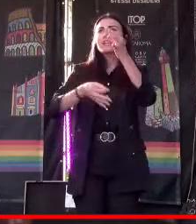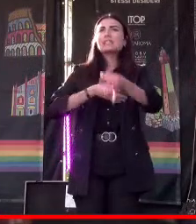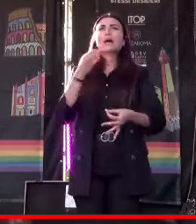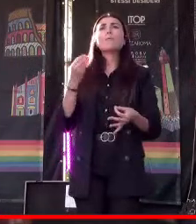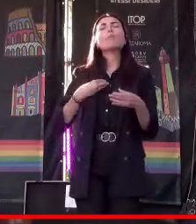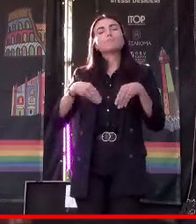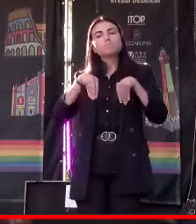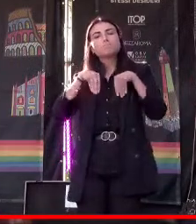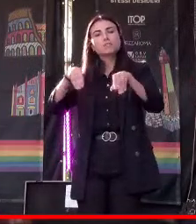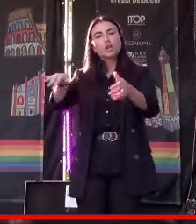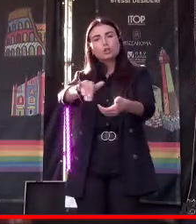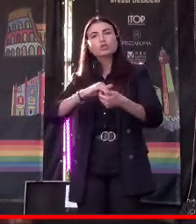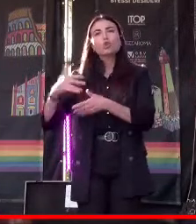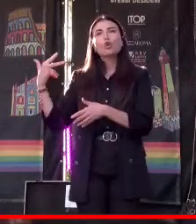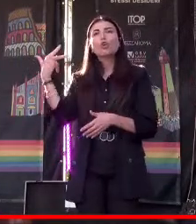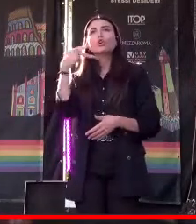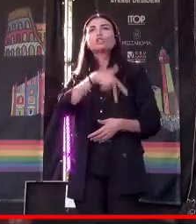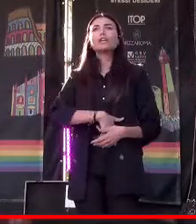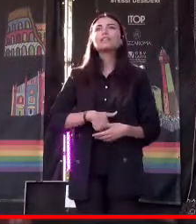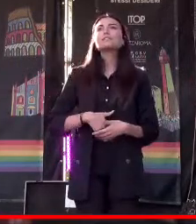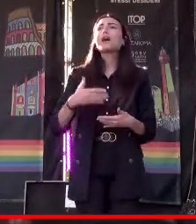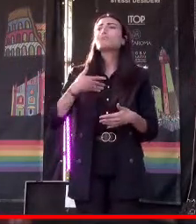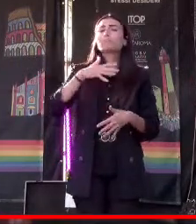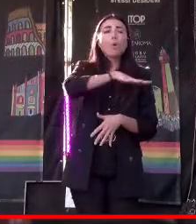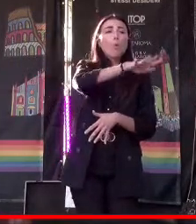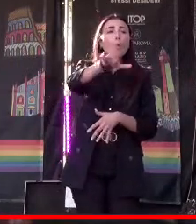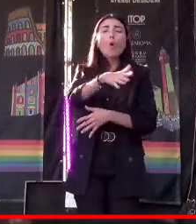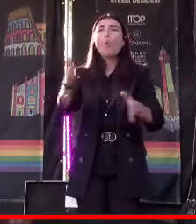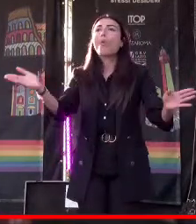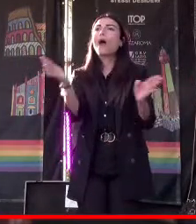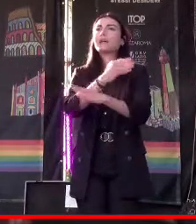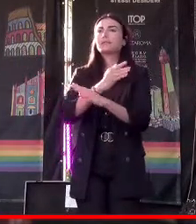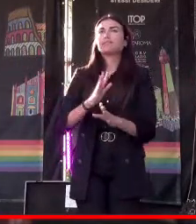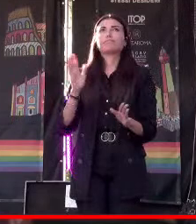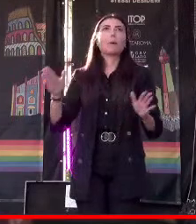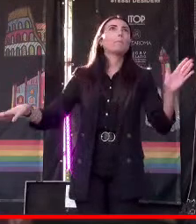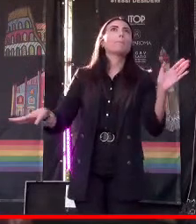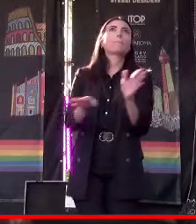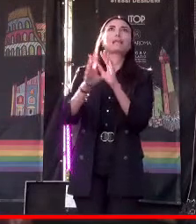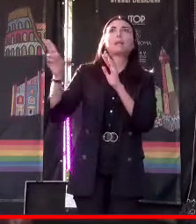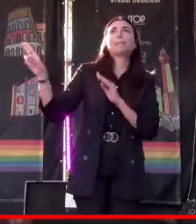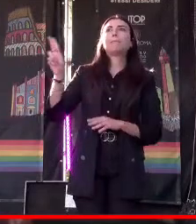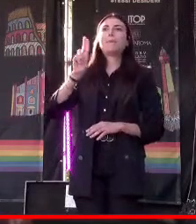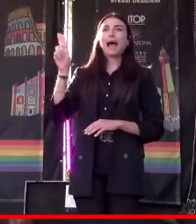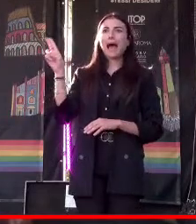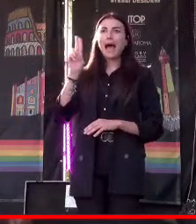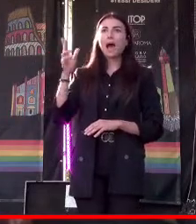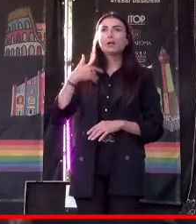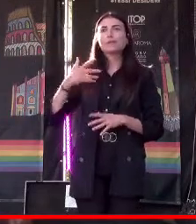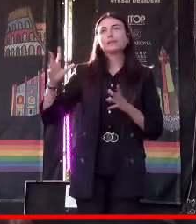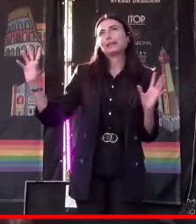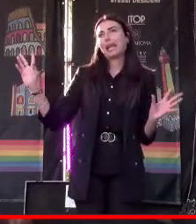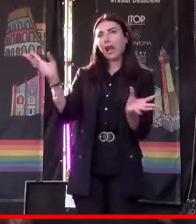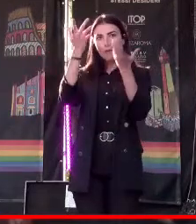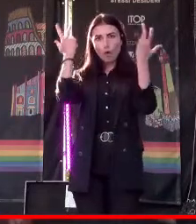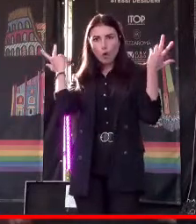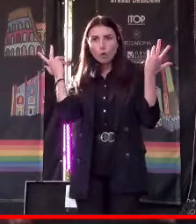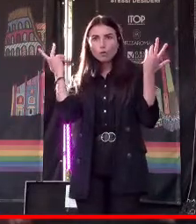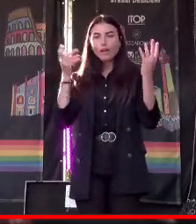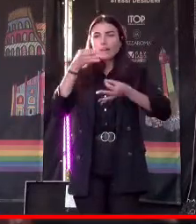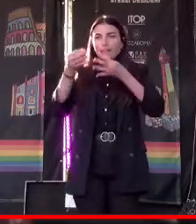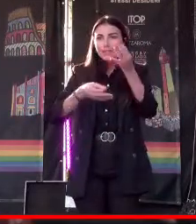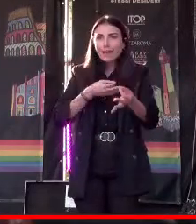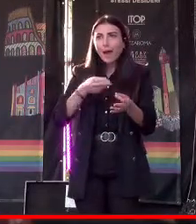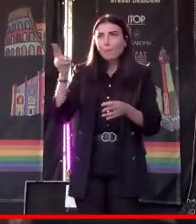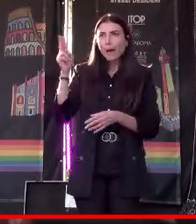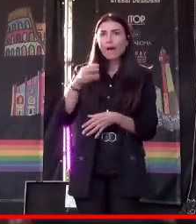società in ogni sua struttura, in ogni suo luogo, dal bagno, che vi assicuro sarebbe già una grande rivoluzione perché manco al bagno si